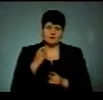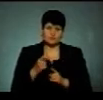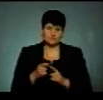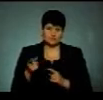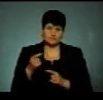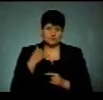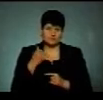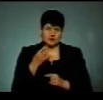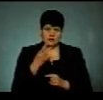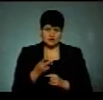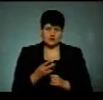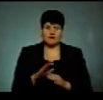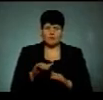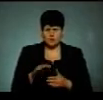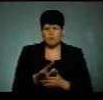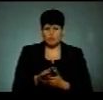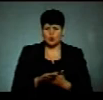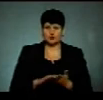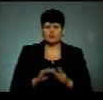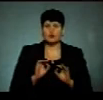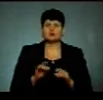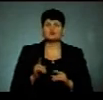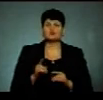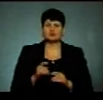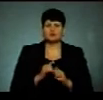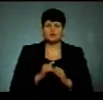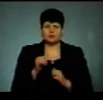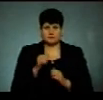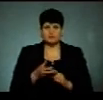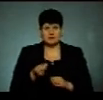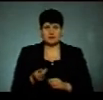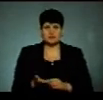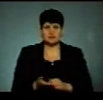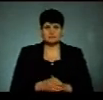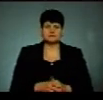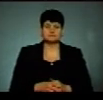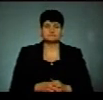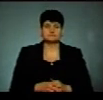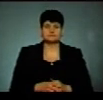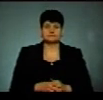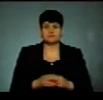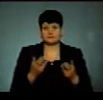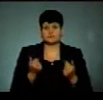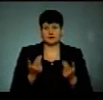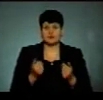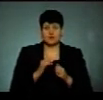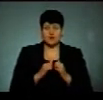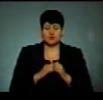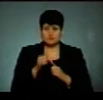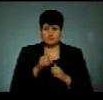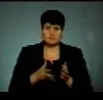нашому глядачеві, а потім продовжимо і пояснимо, чому. Чи щомісяця вона буде так платити? Так, щомісяця